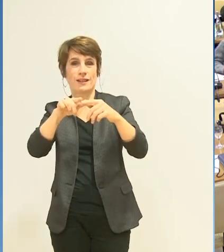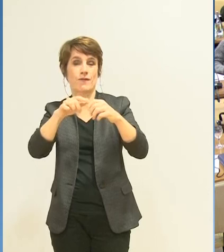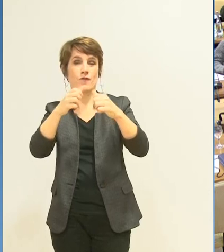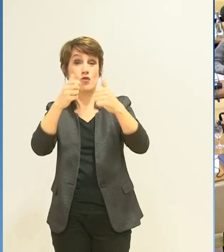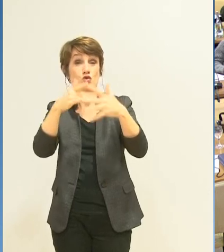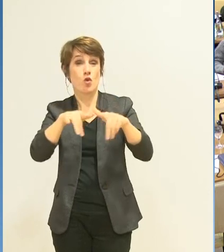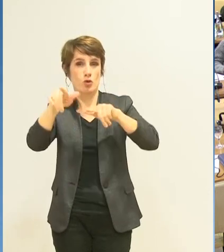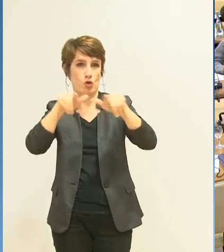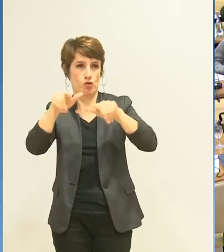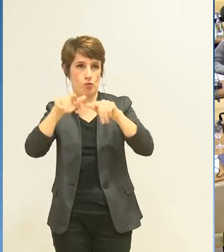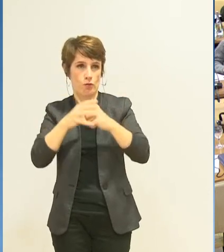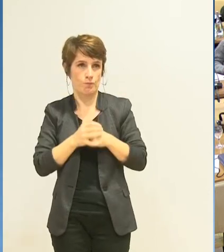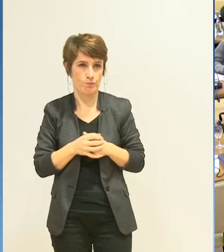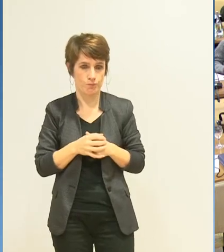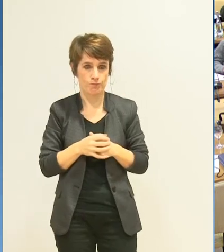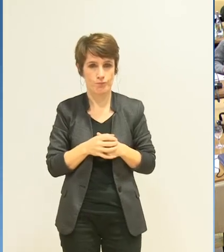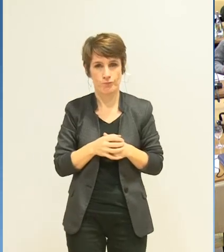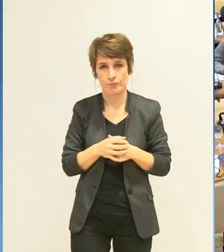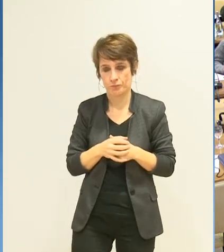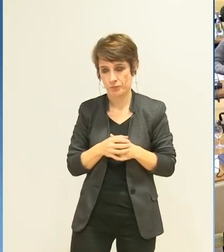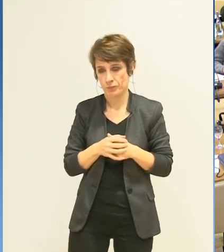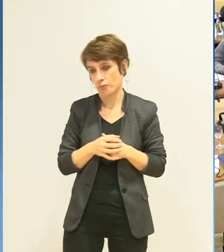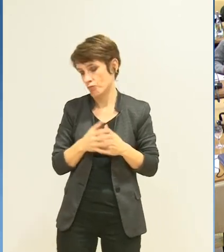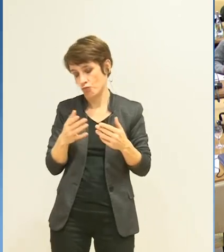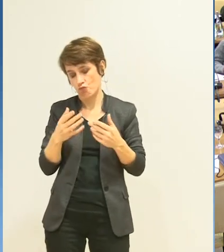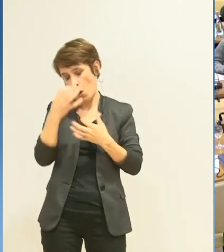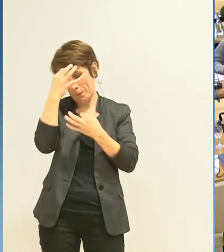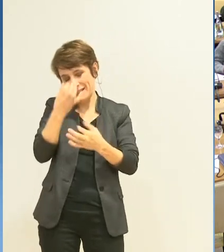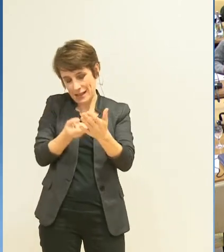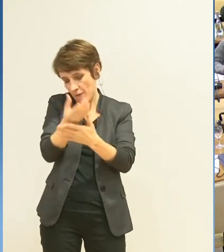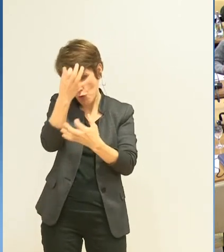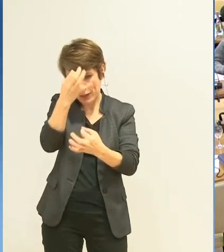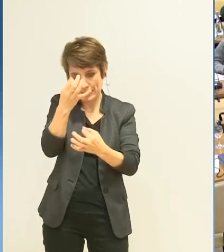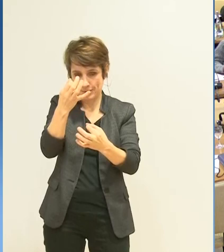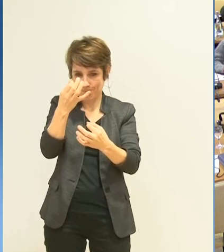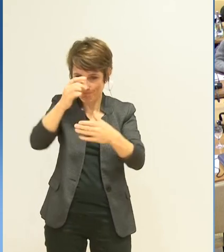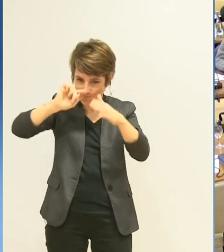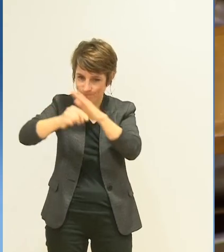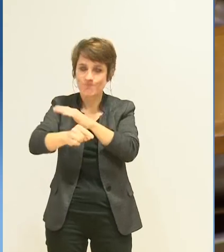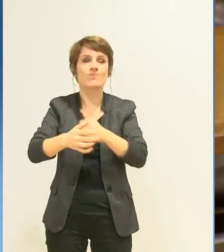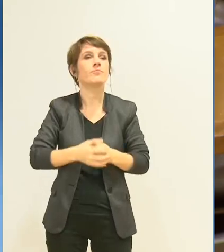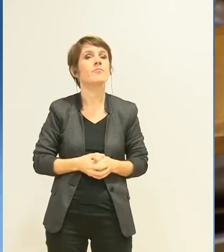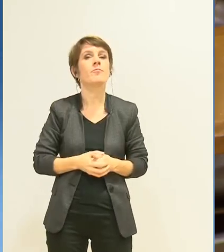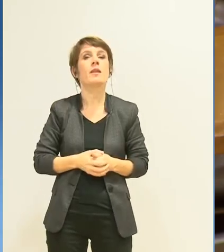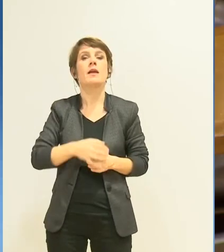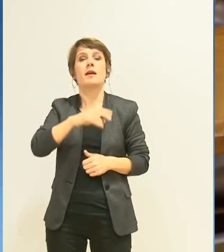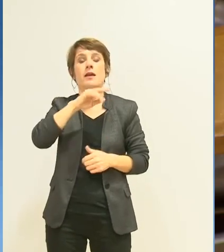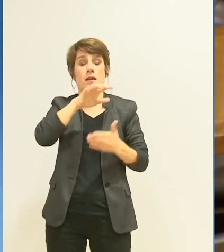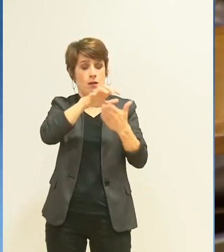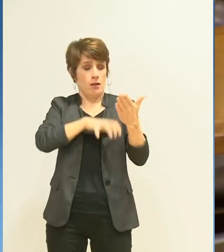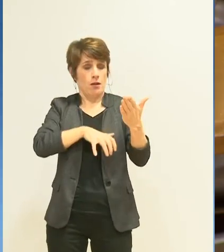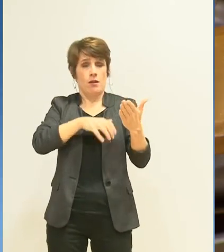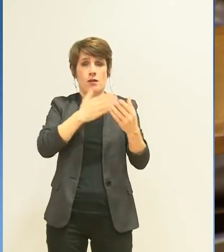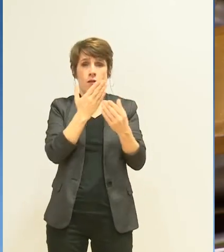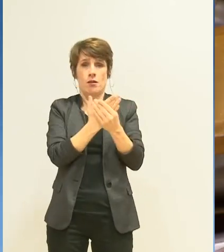pour quelques objectifs de quelques précisions donc se paie lui et